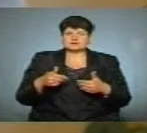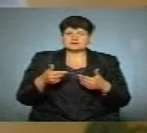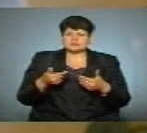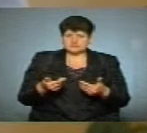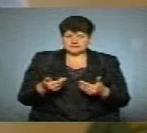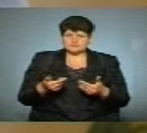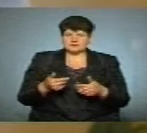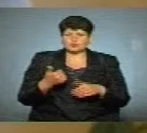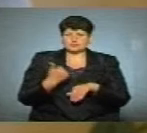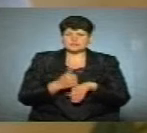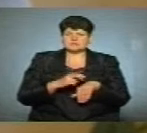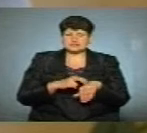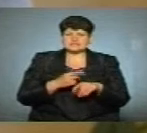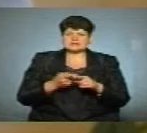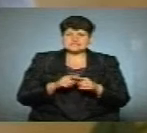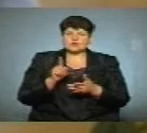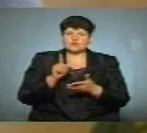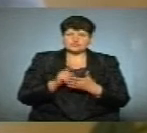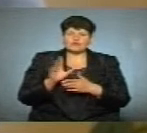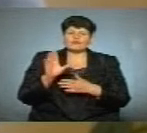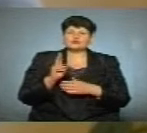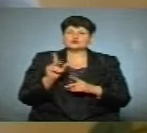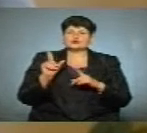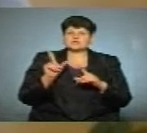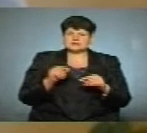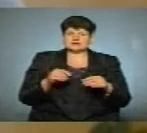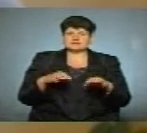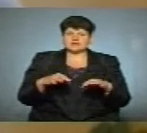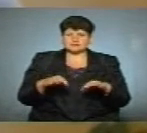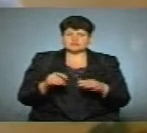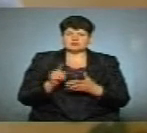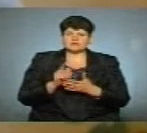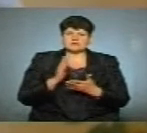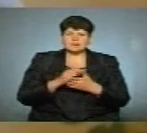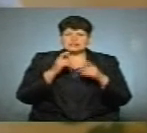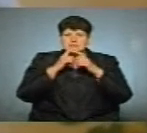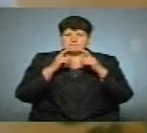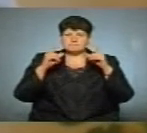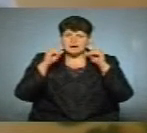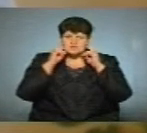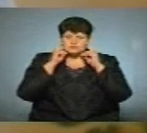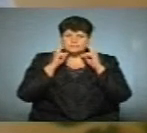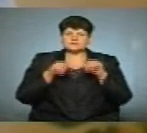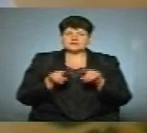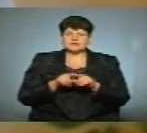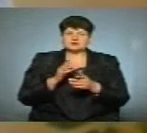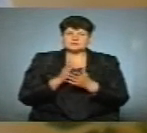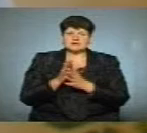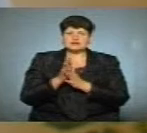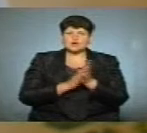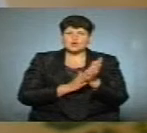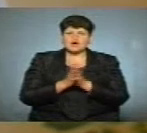головним санітарним лікарем. Це обов'язково всі, хто їдуть в громадському транспорті, повинні мати з собою маску. Також мають мати маску,